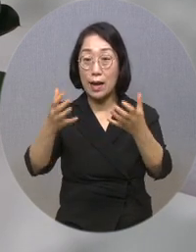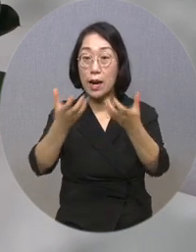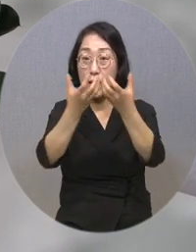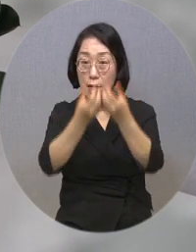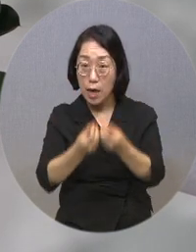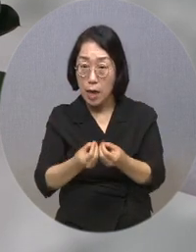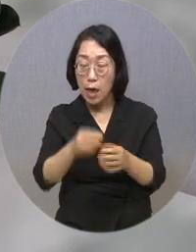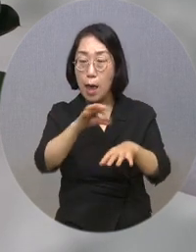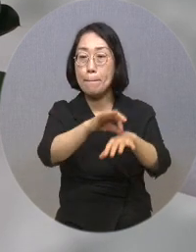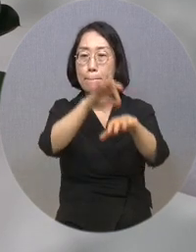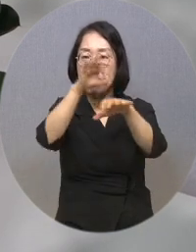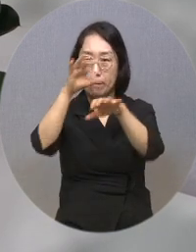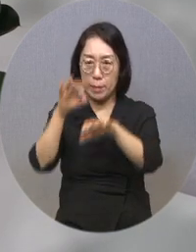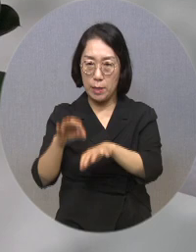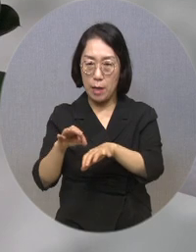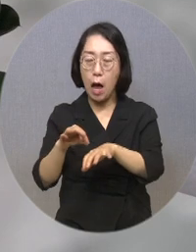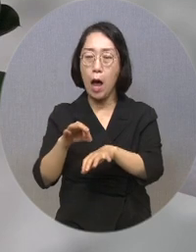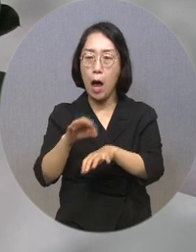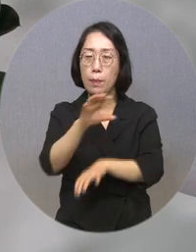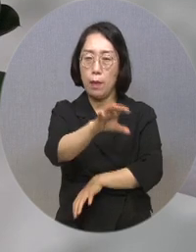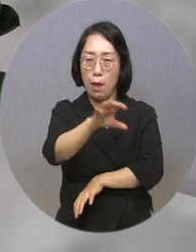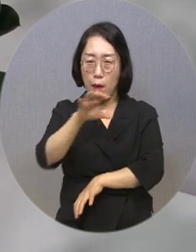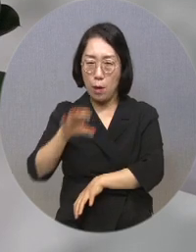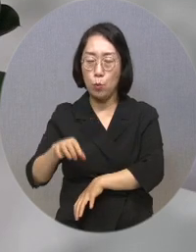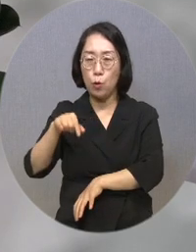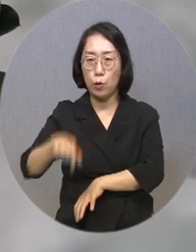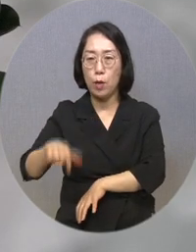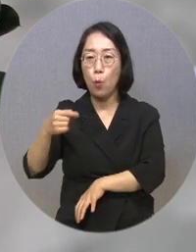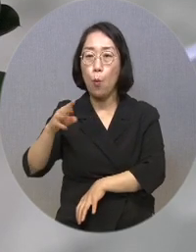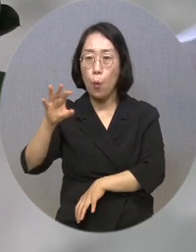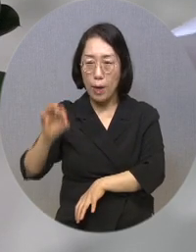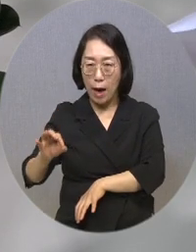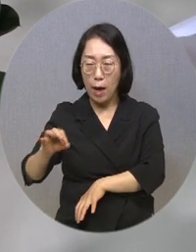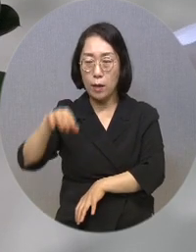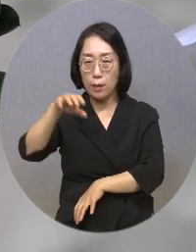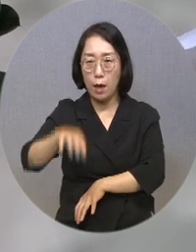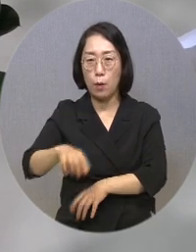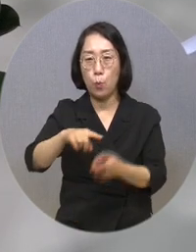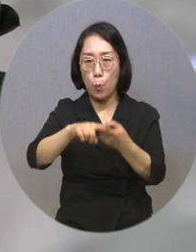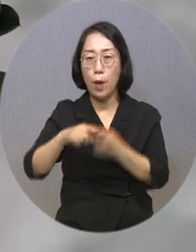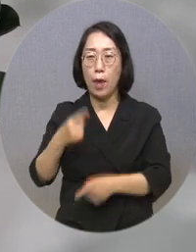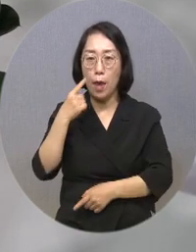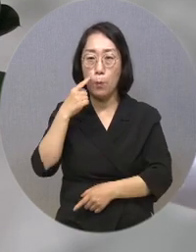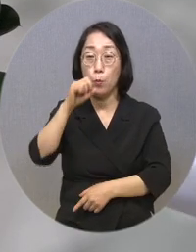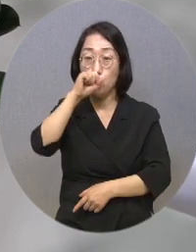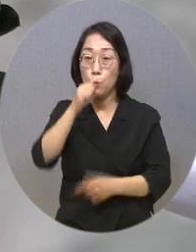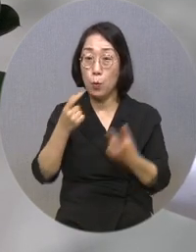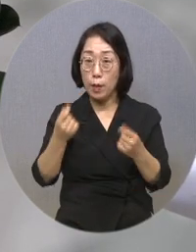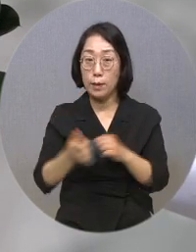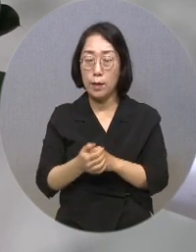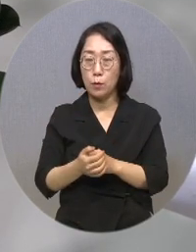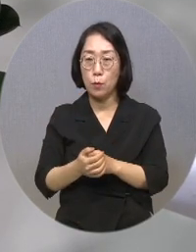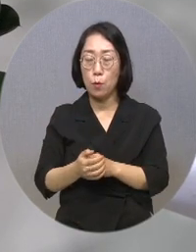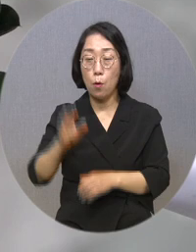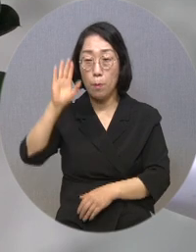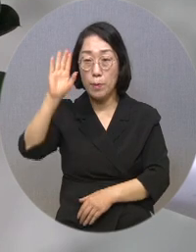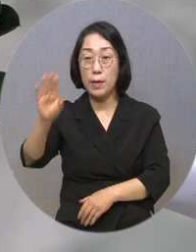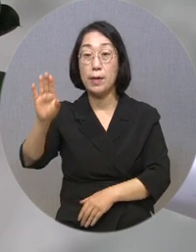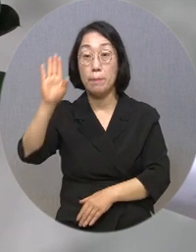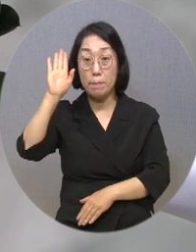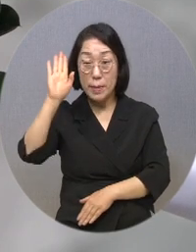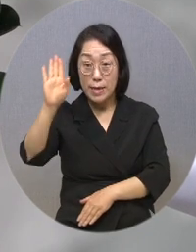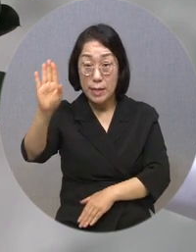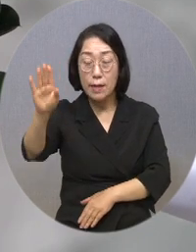아, 이런 부분을 고향시에게 적용하면 좋지 않겠느냐 하는 생각들을 담아서 또 미래 비전까지 제시하는